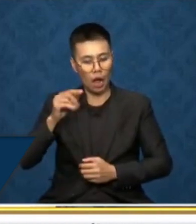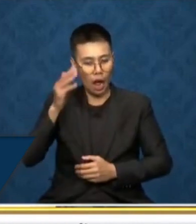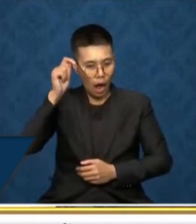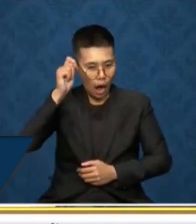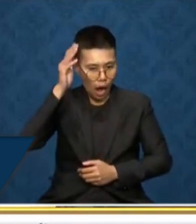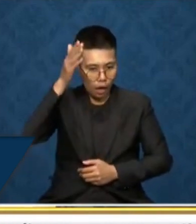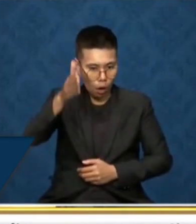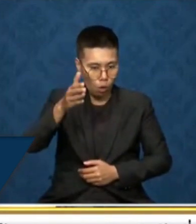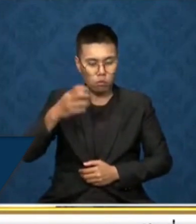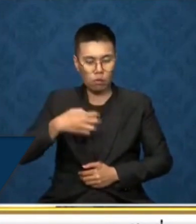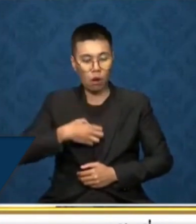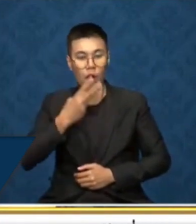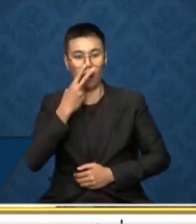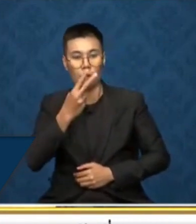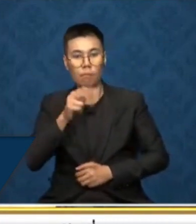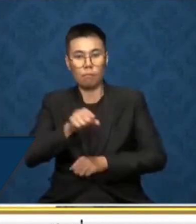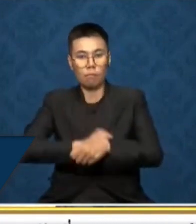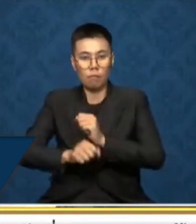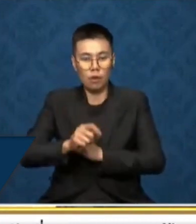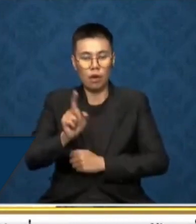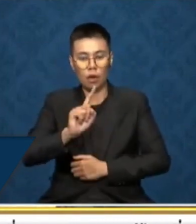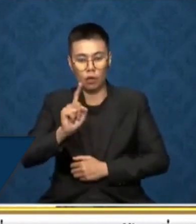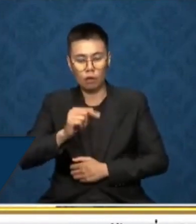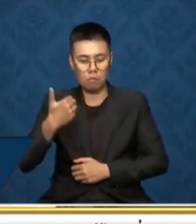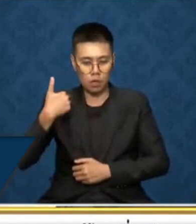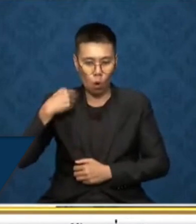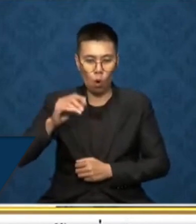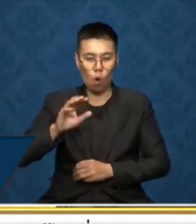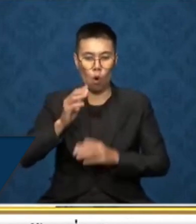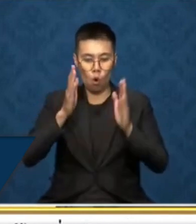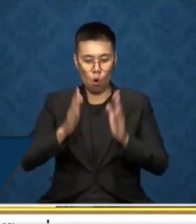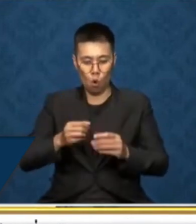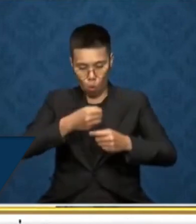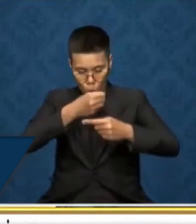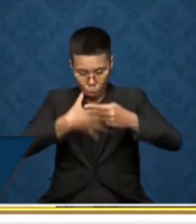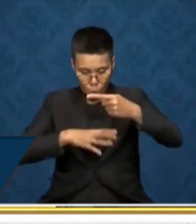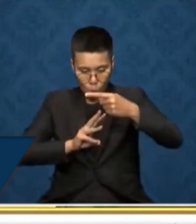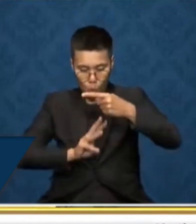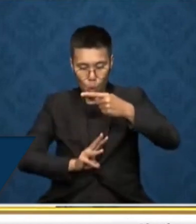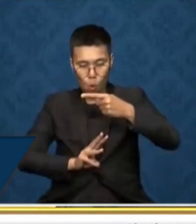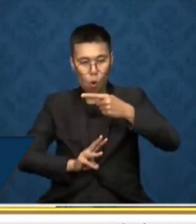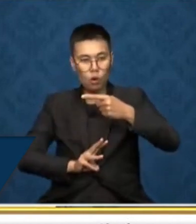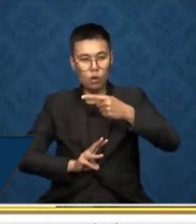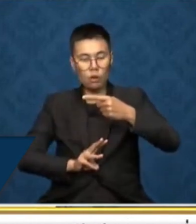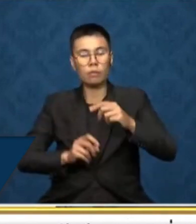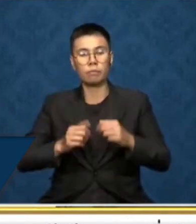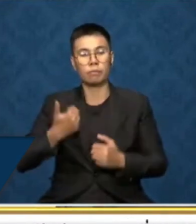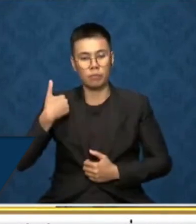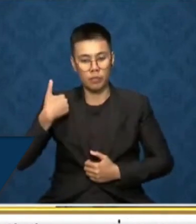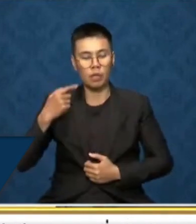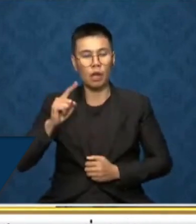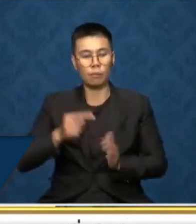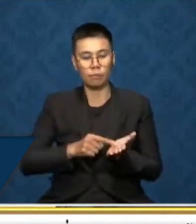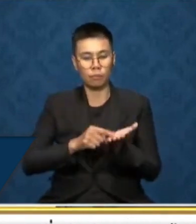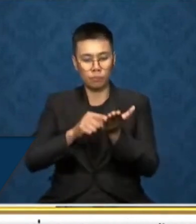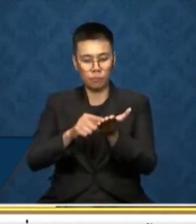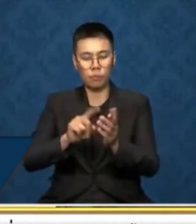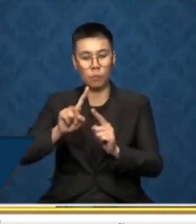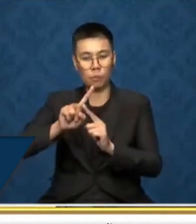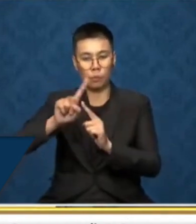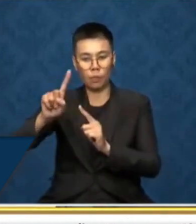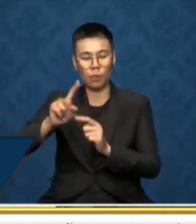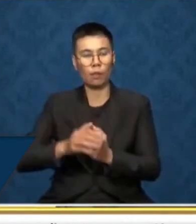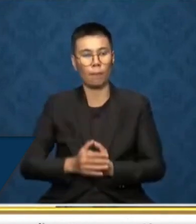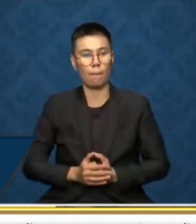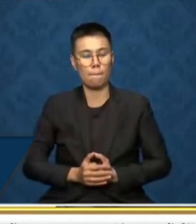มถึงต้องเสนอหลักปฏิบัติด้วยกัน6ข้อด้วยกันครับที่จะเสนอต่อสภาแห่งนี้นะครับข้อแรกครับท่าน